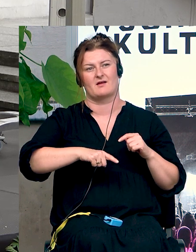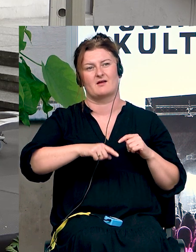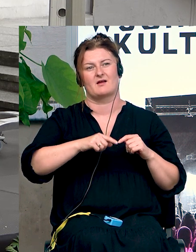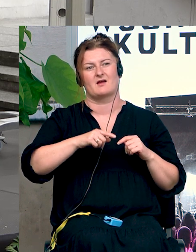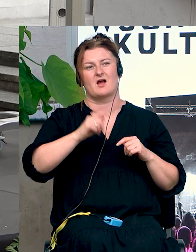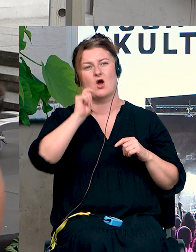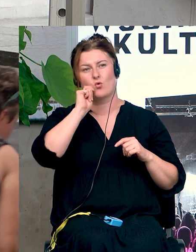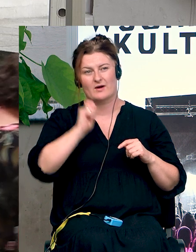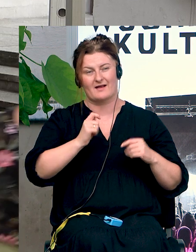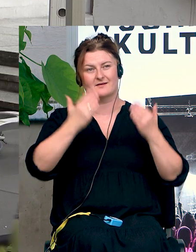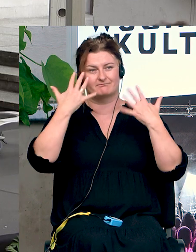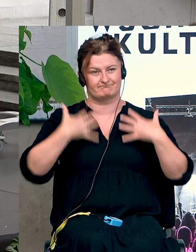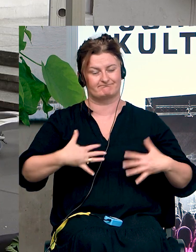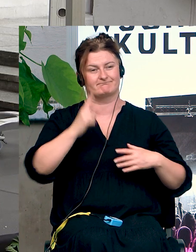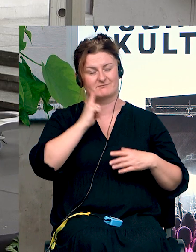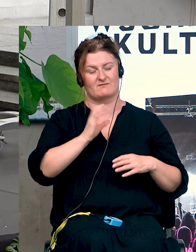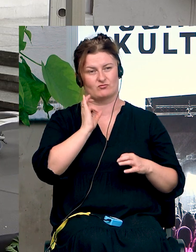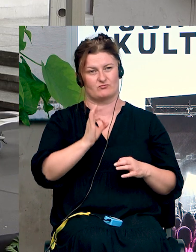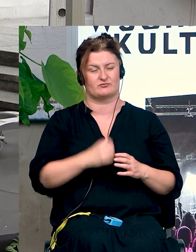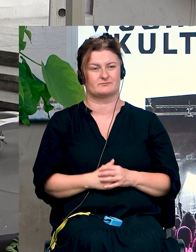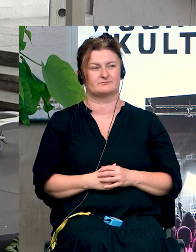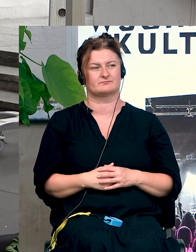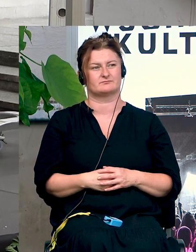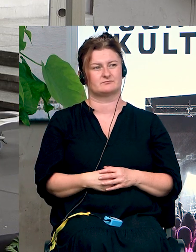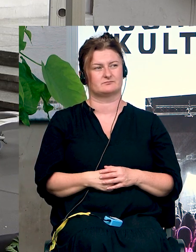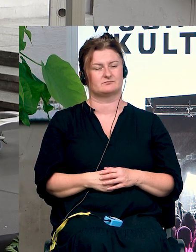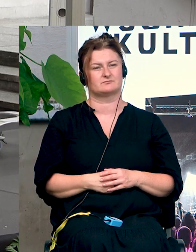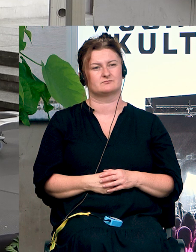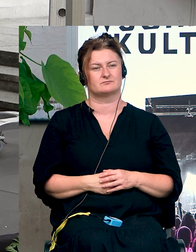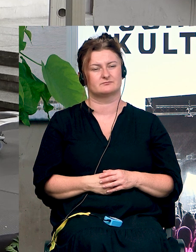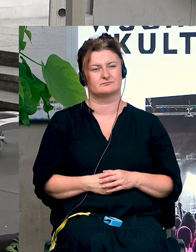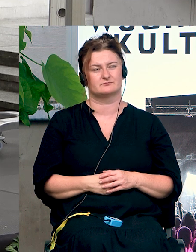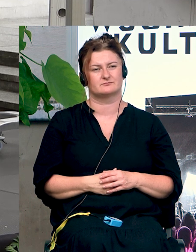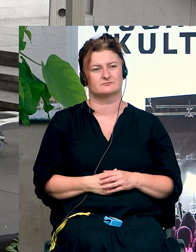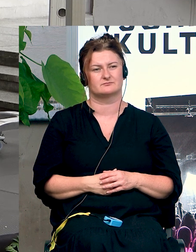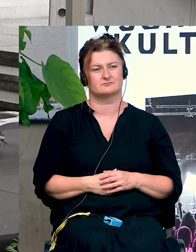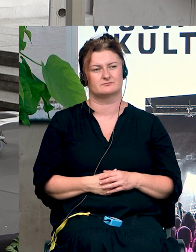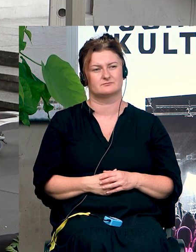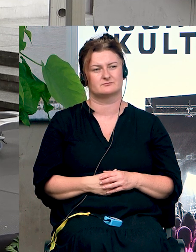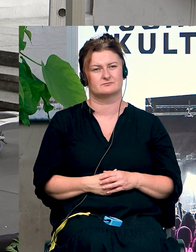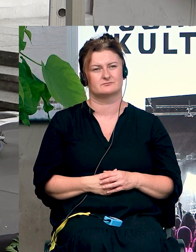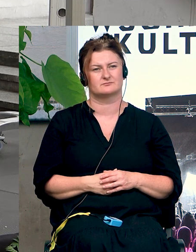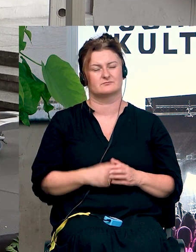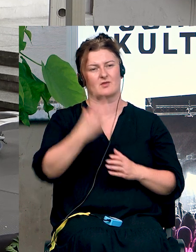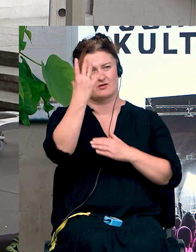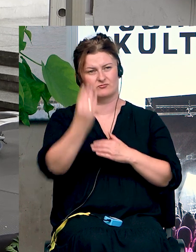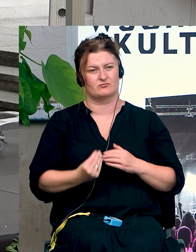супер. А коли був останній раз в Україні? В восени.